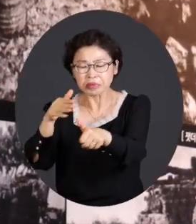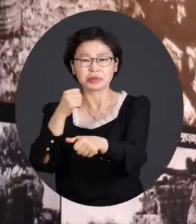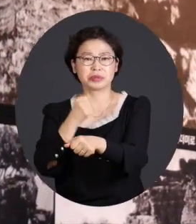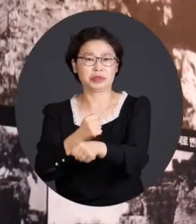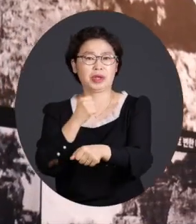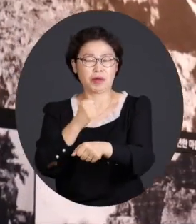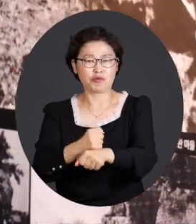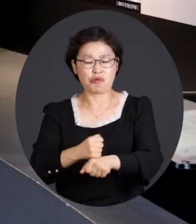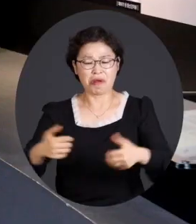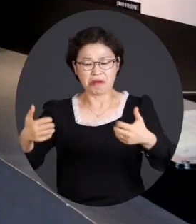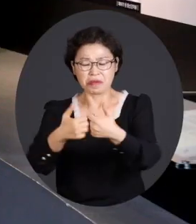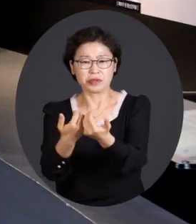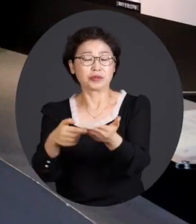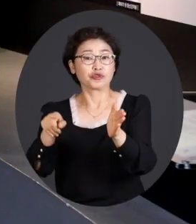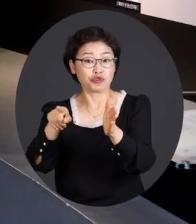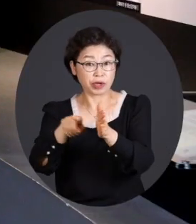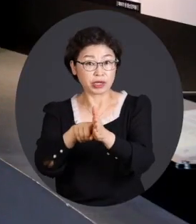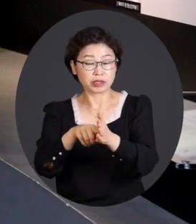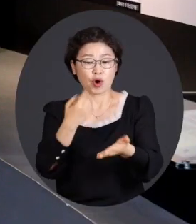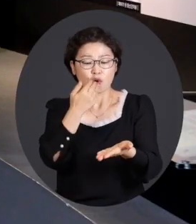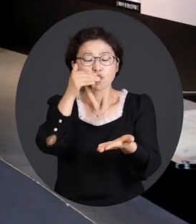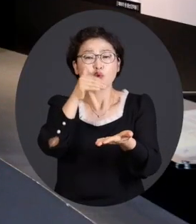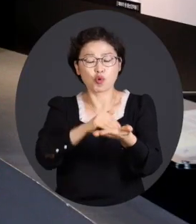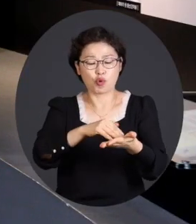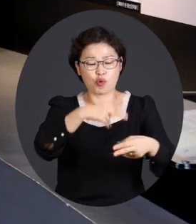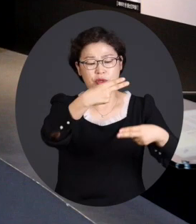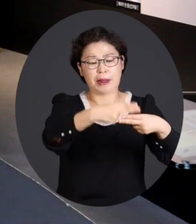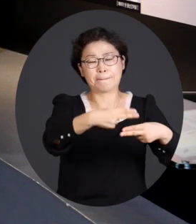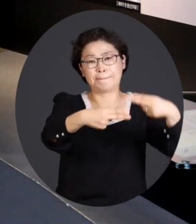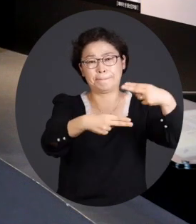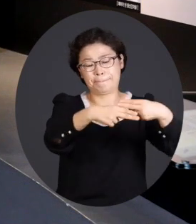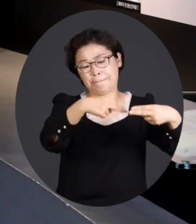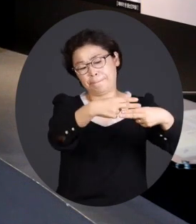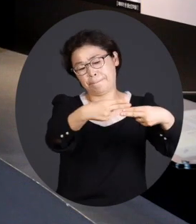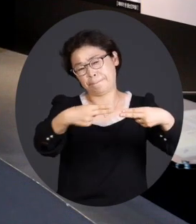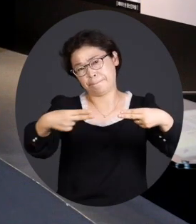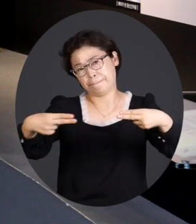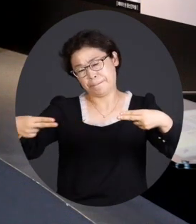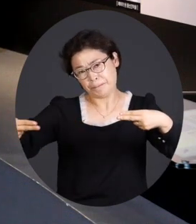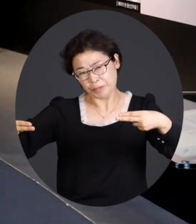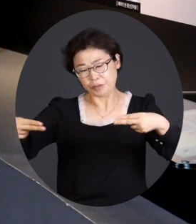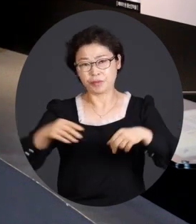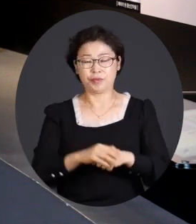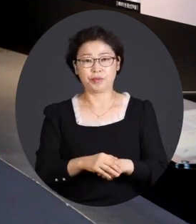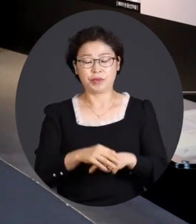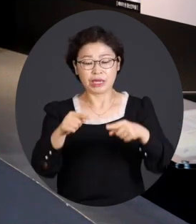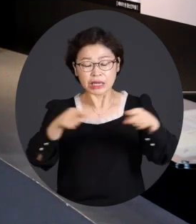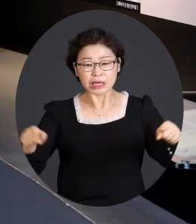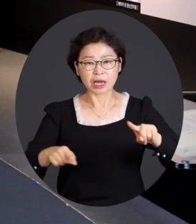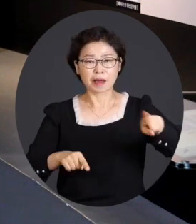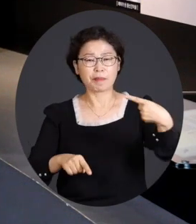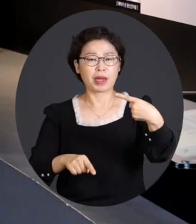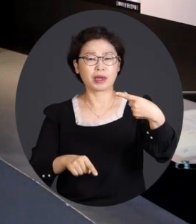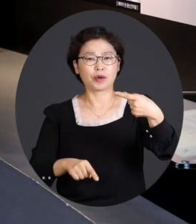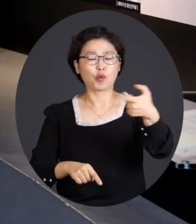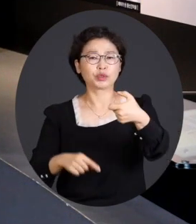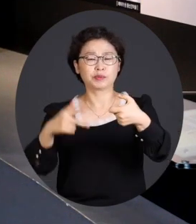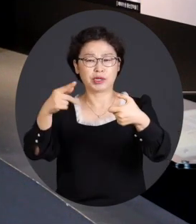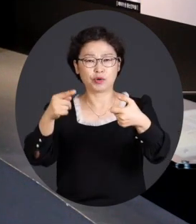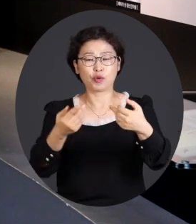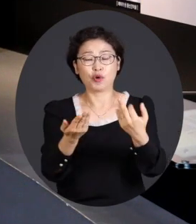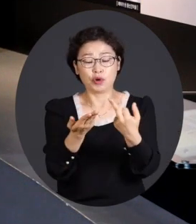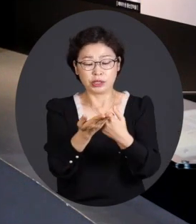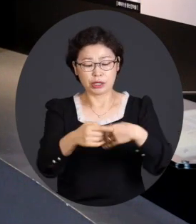이 무장대에 맞서기 위해 돌로 담을 쌓게 합니다. 그 길이가 무려 150km. 이